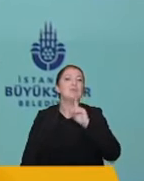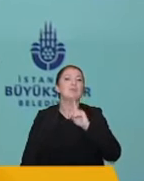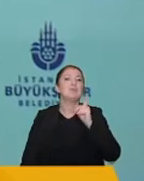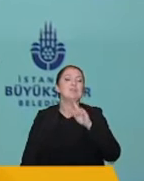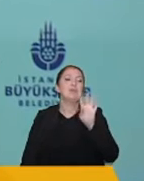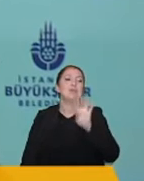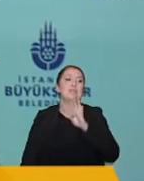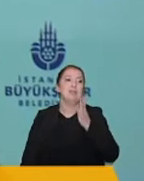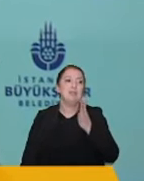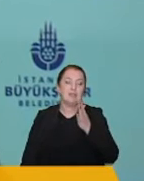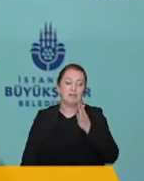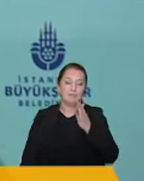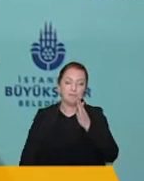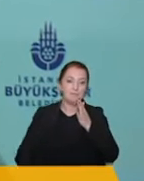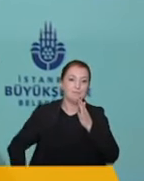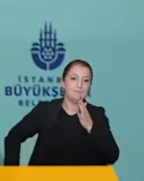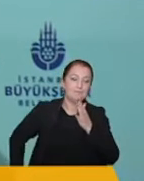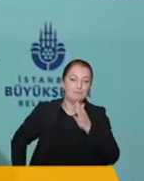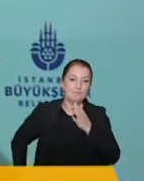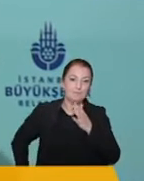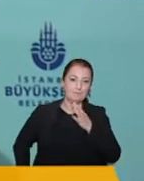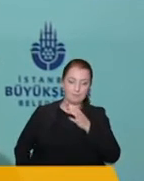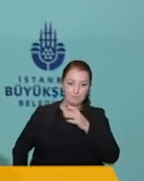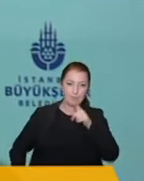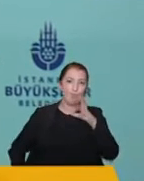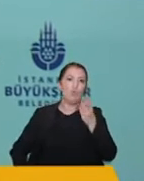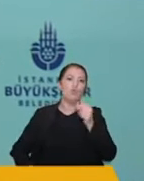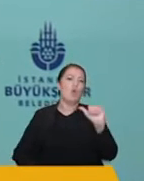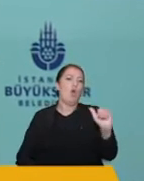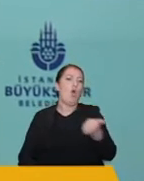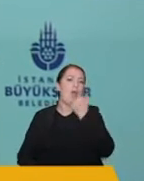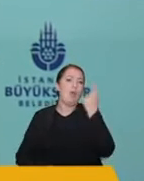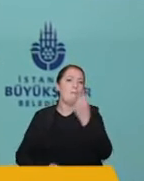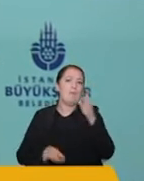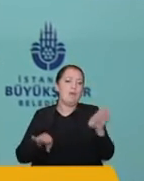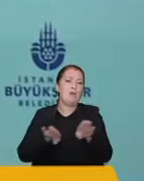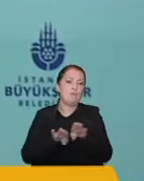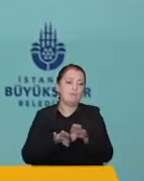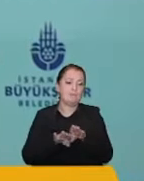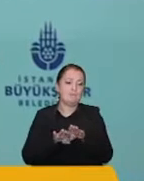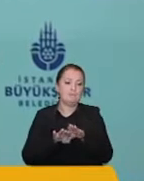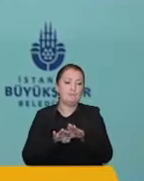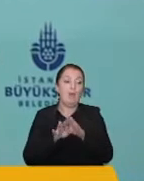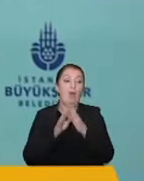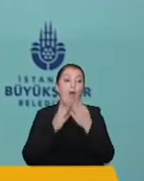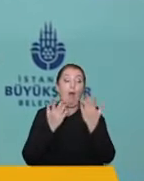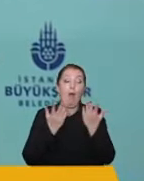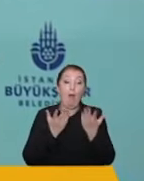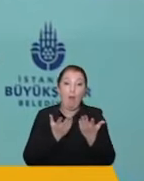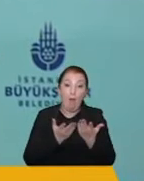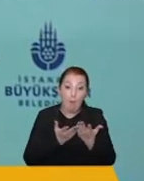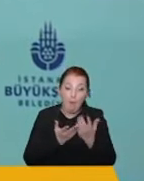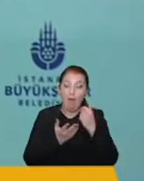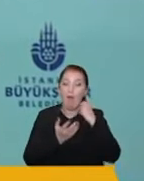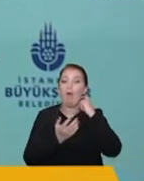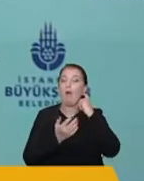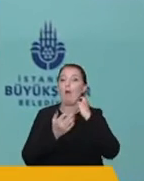%40'ı. Bu da çok bir önemli bir adalet. Ama